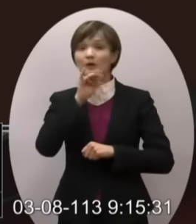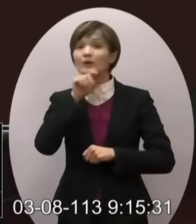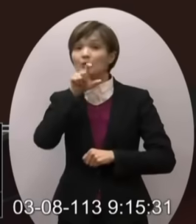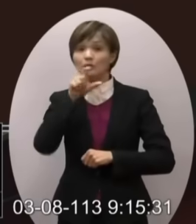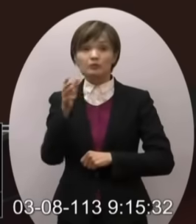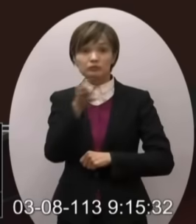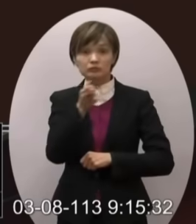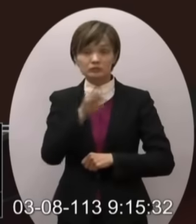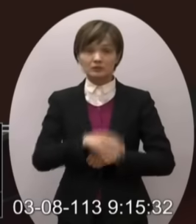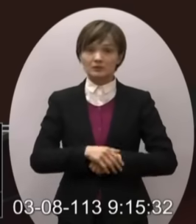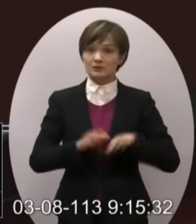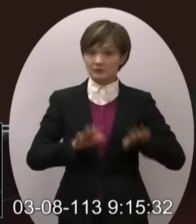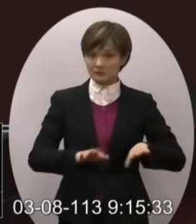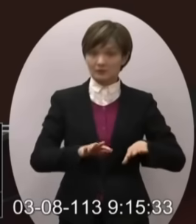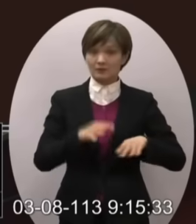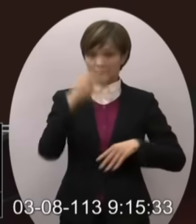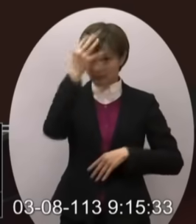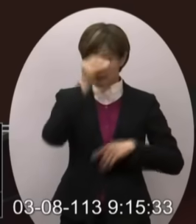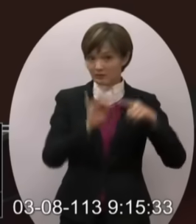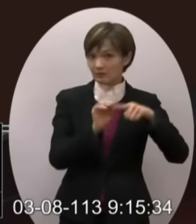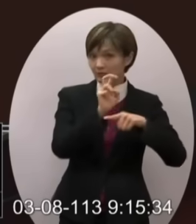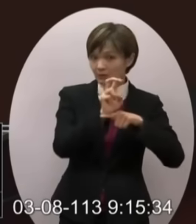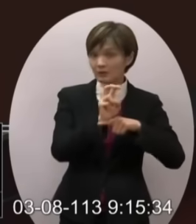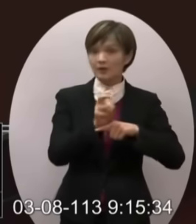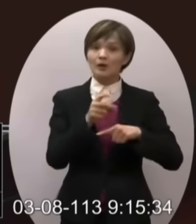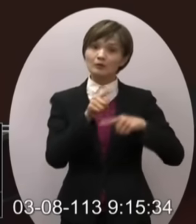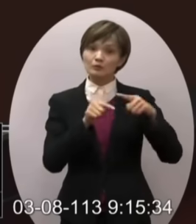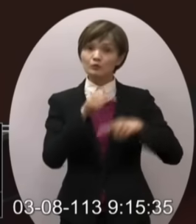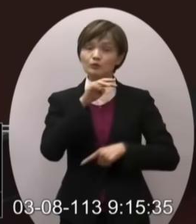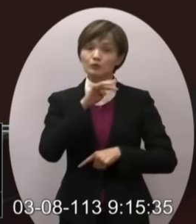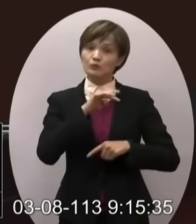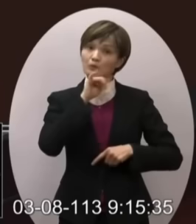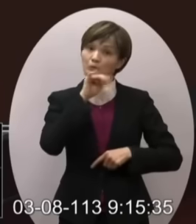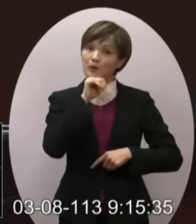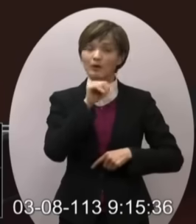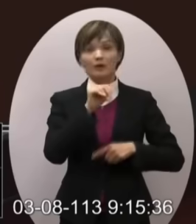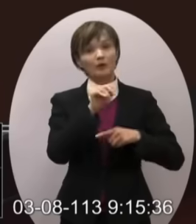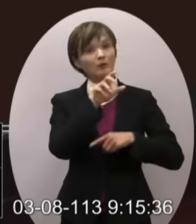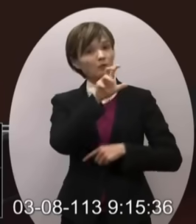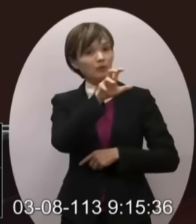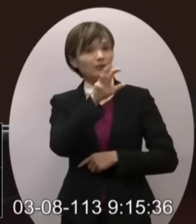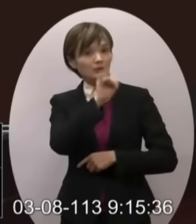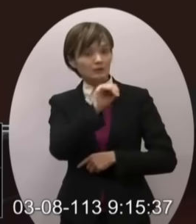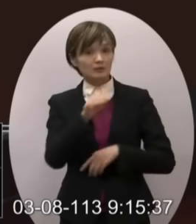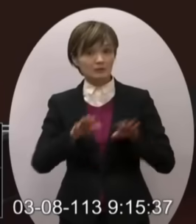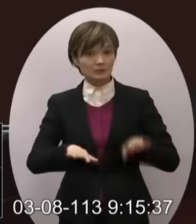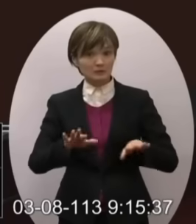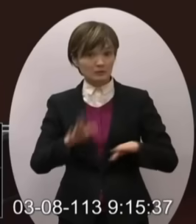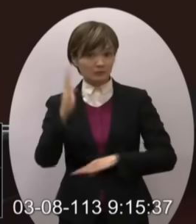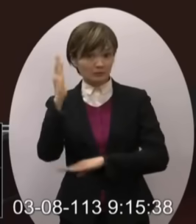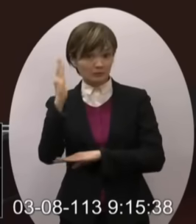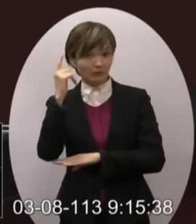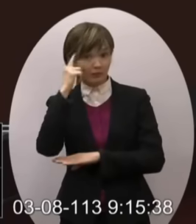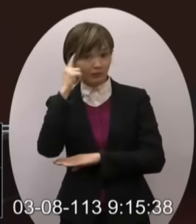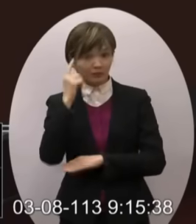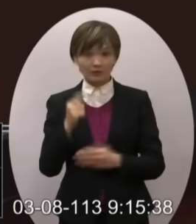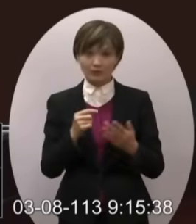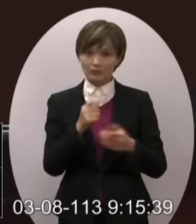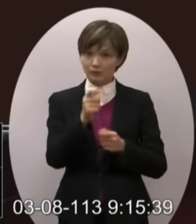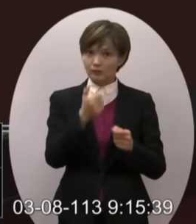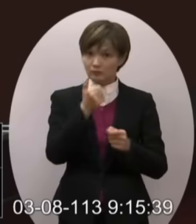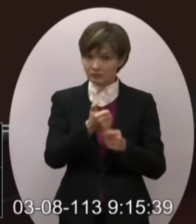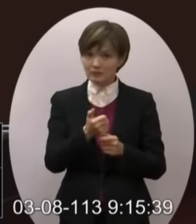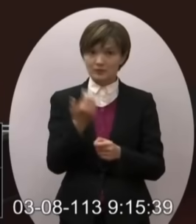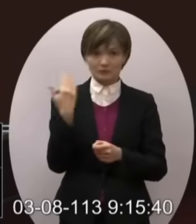人占20%，均命80几岁。请问现在政府的社福思维跟50年前有什